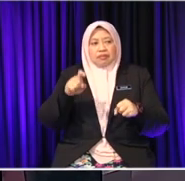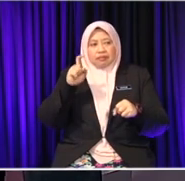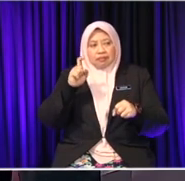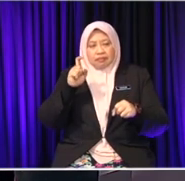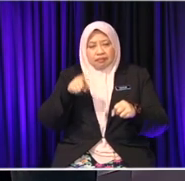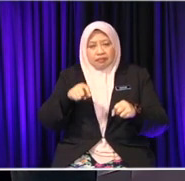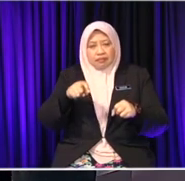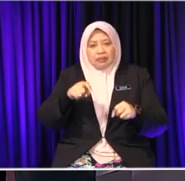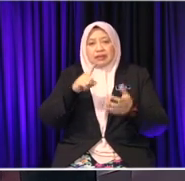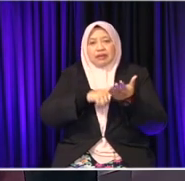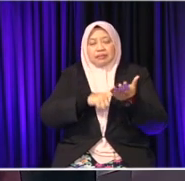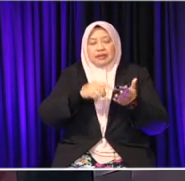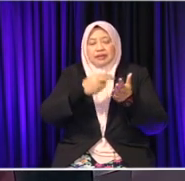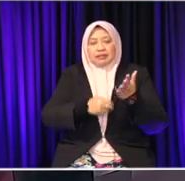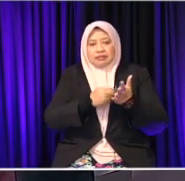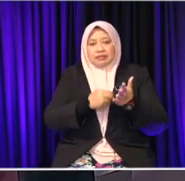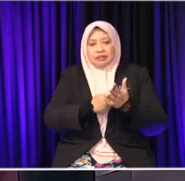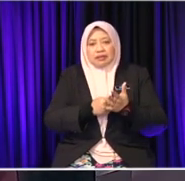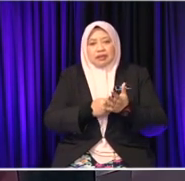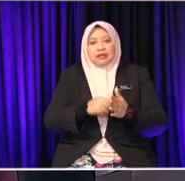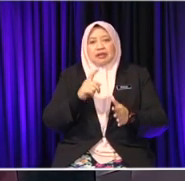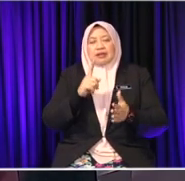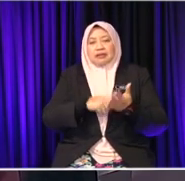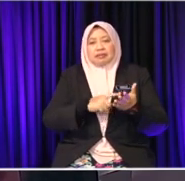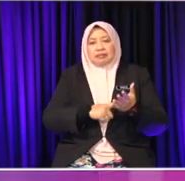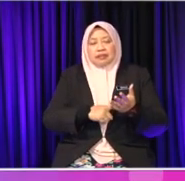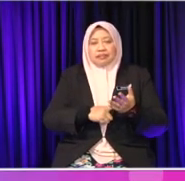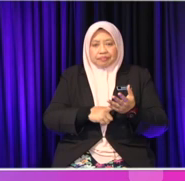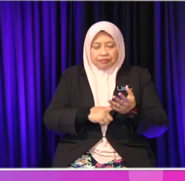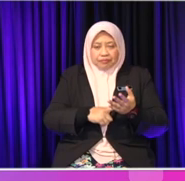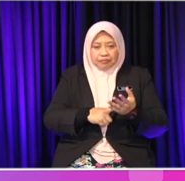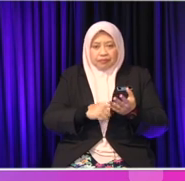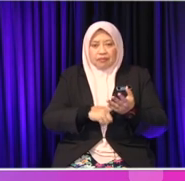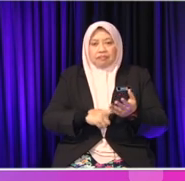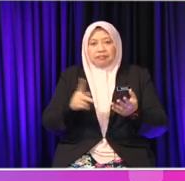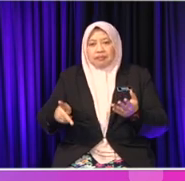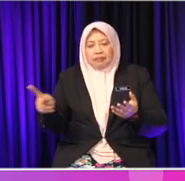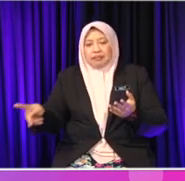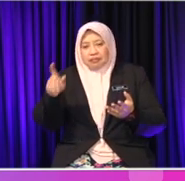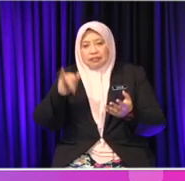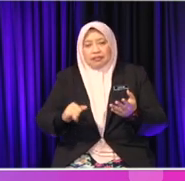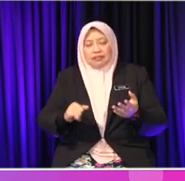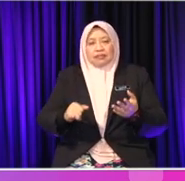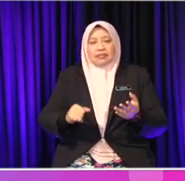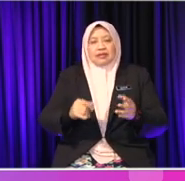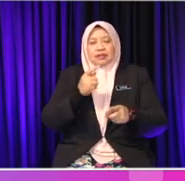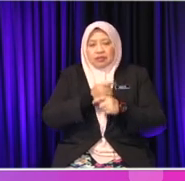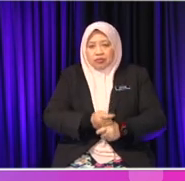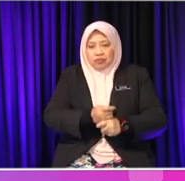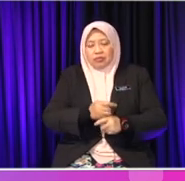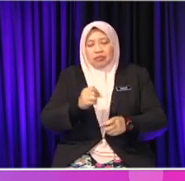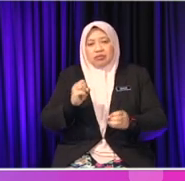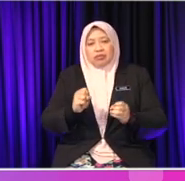yang ketiga ini apakah faktor-faktor yang menentukan kadar premium polisi pihak ketiga